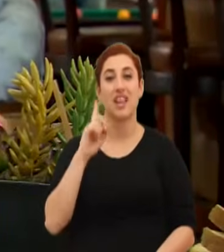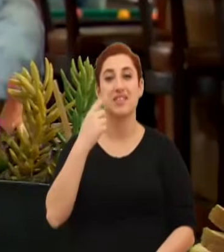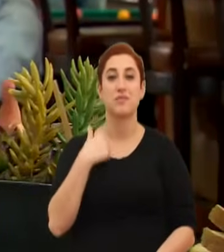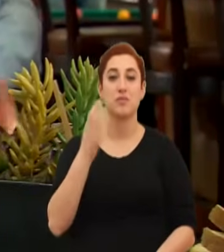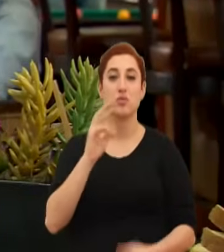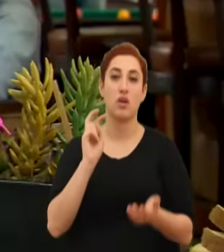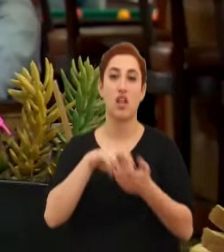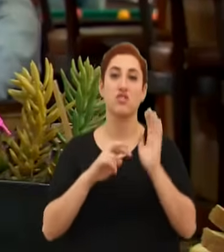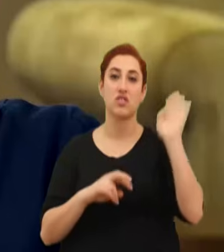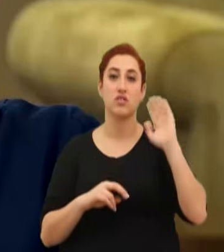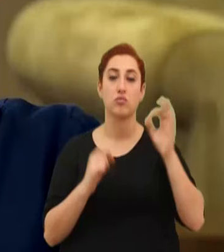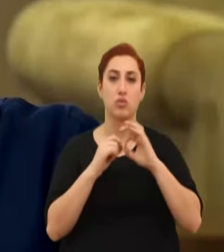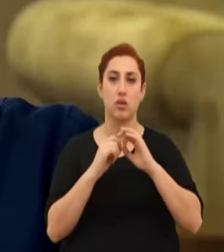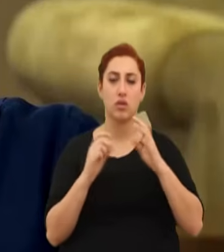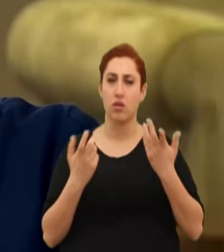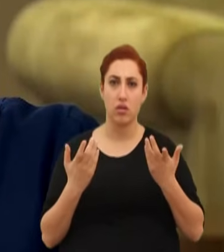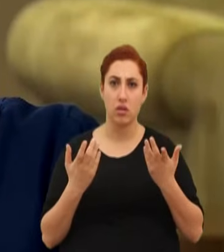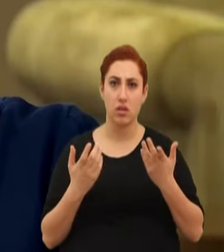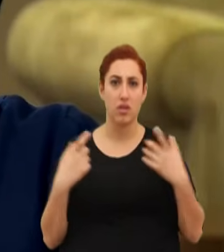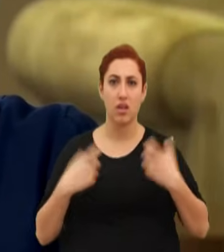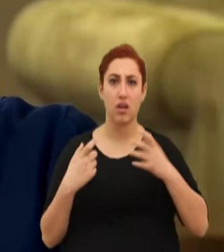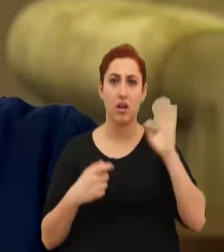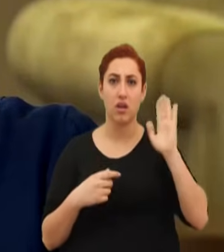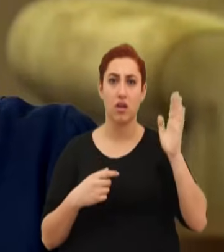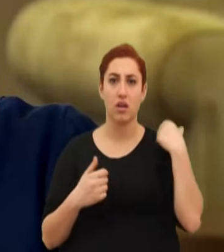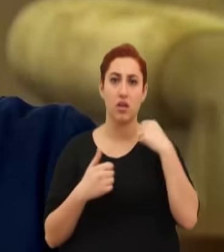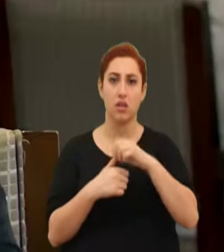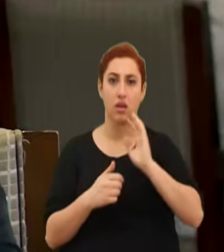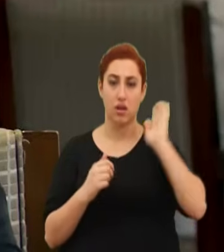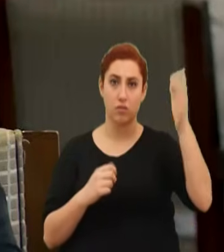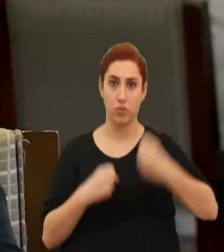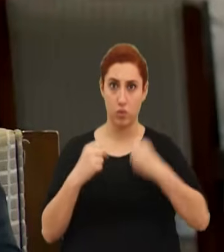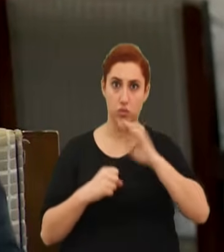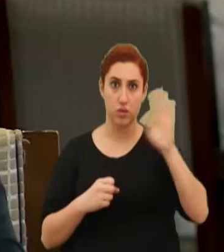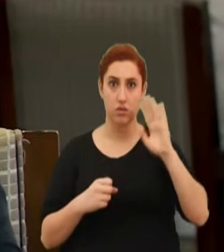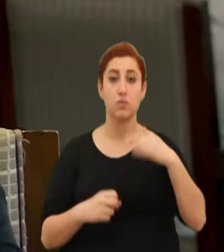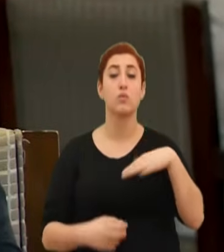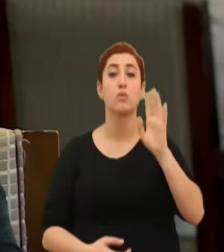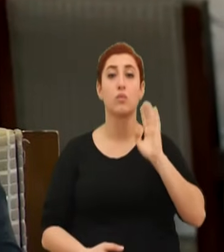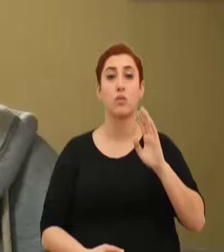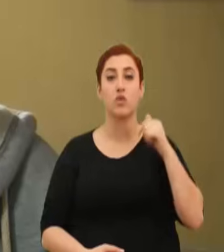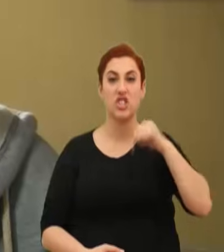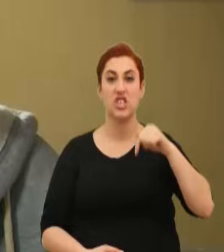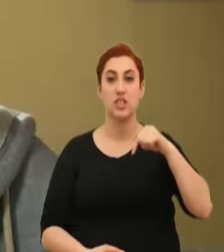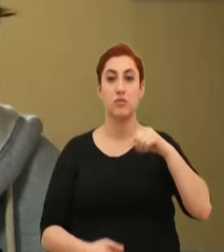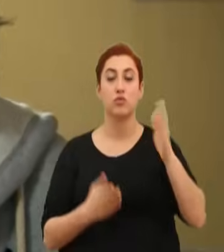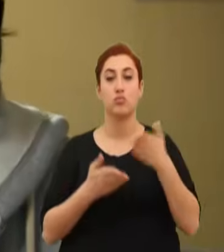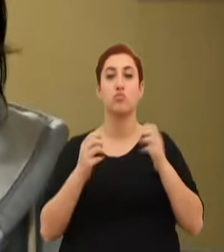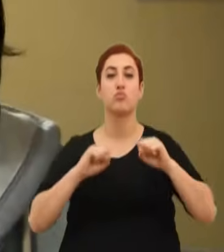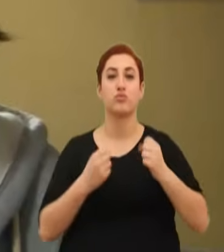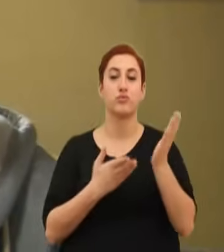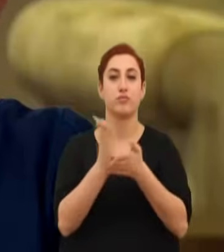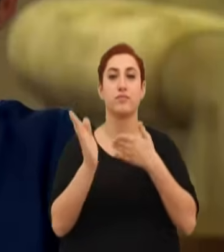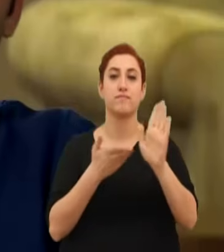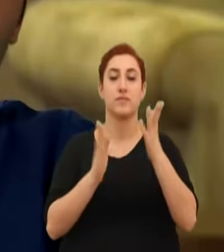Yalnız biz birazdan kalkacağız Burhan. Allah Allah. Nereye ya? Yine kalkıp koşmaya mı gideceksiniz? Bu sefer buz patenine